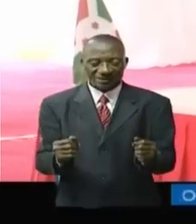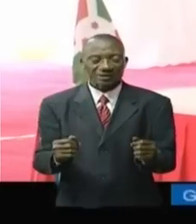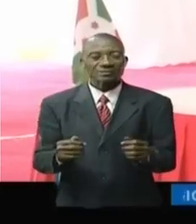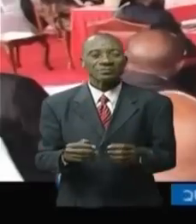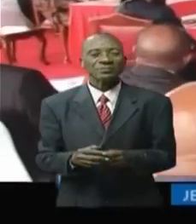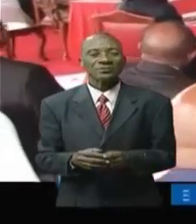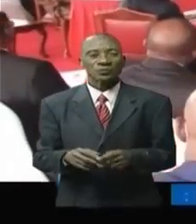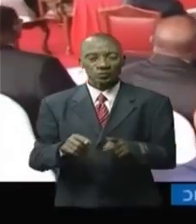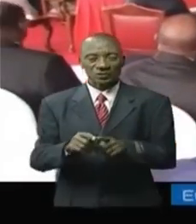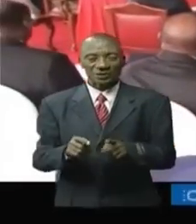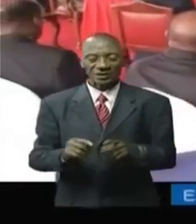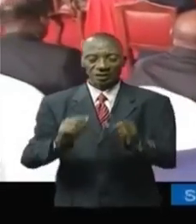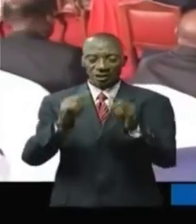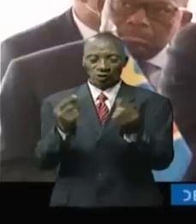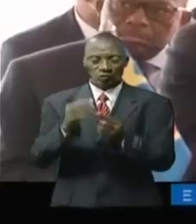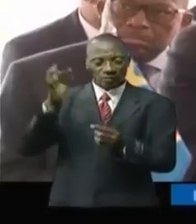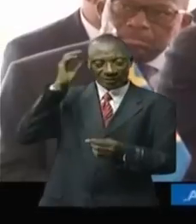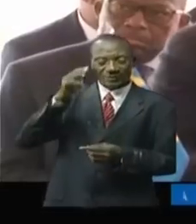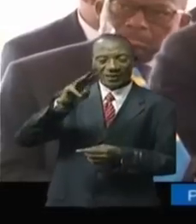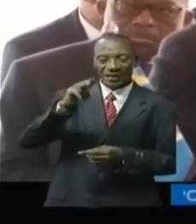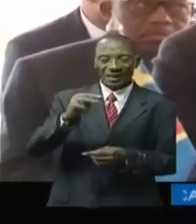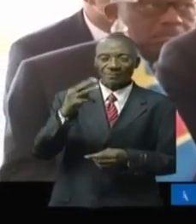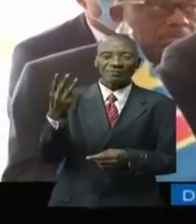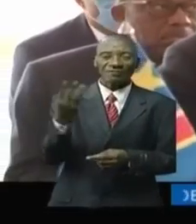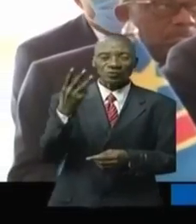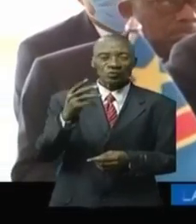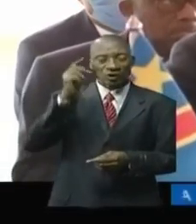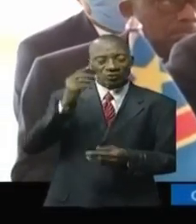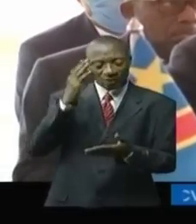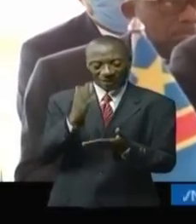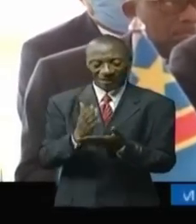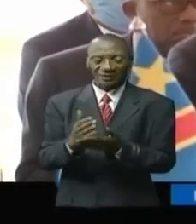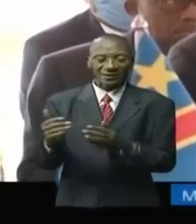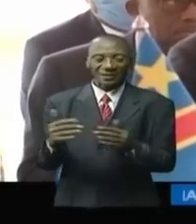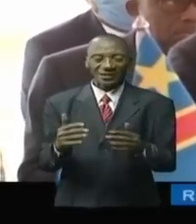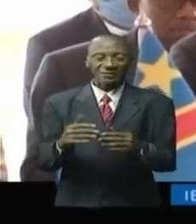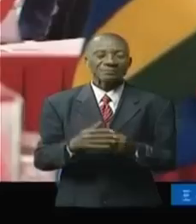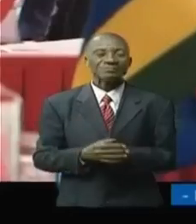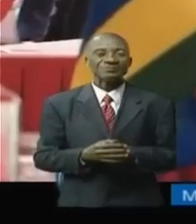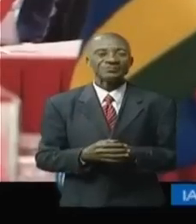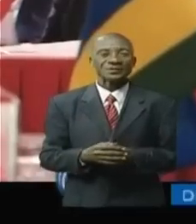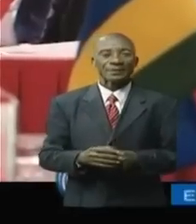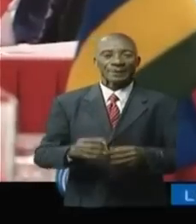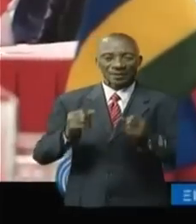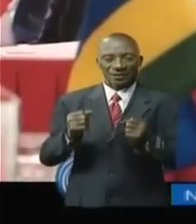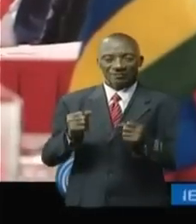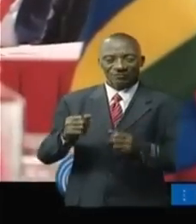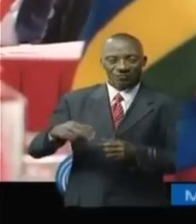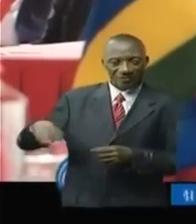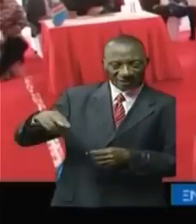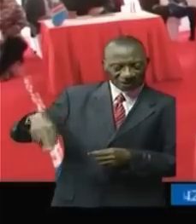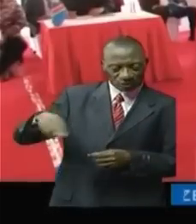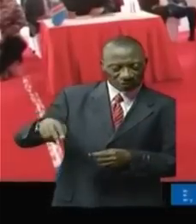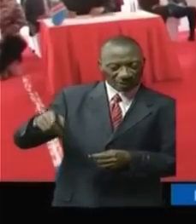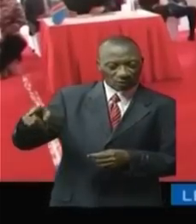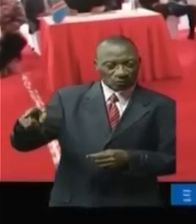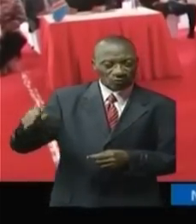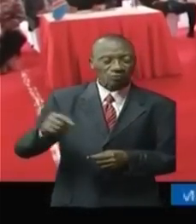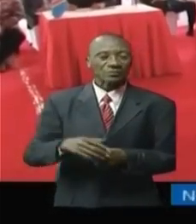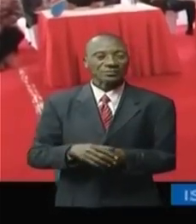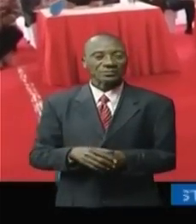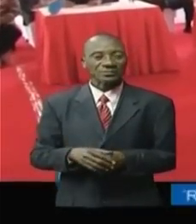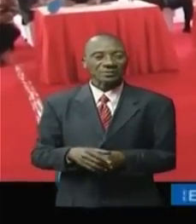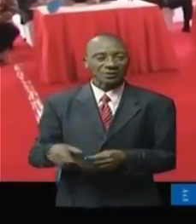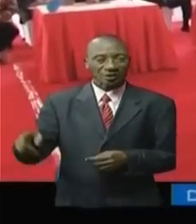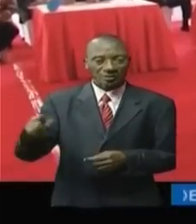terroriste M23. En ce qui concerne la force sous-régionale, nos sources bien introduites au State House nous ont confirmé que